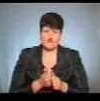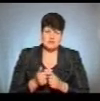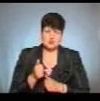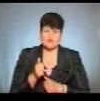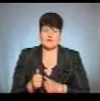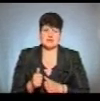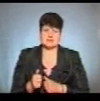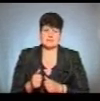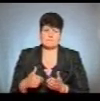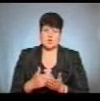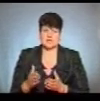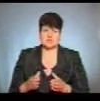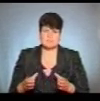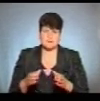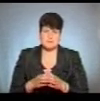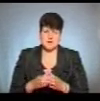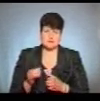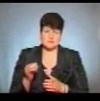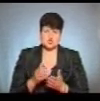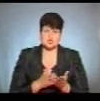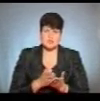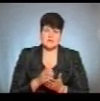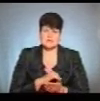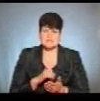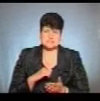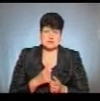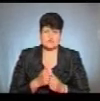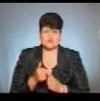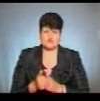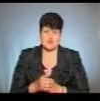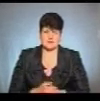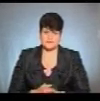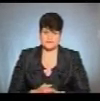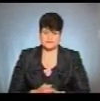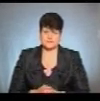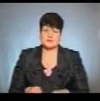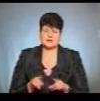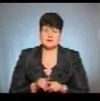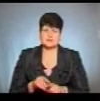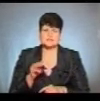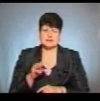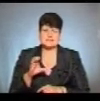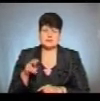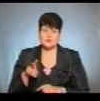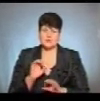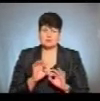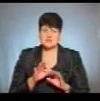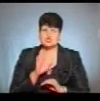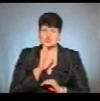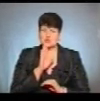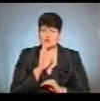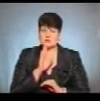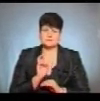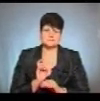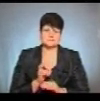висуванців політичними партіями та шляхом самовисування. Також Тетяна Сліпачук розповіла, жінок, які